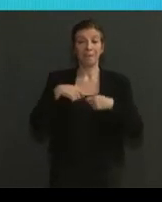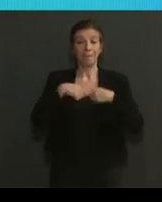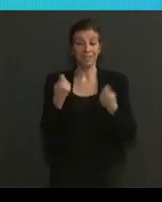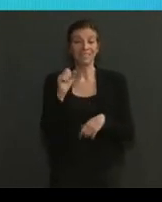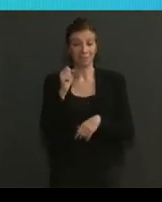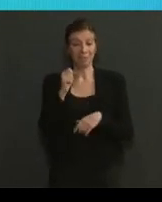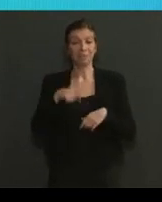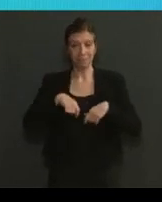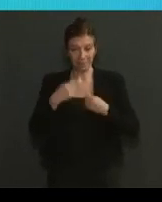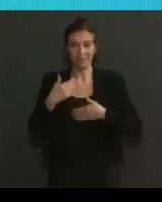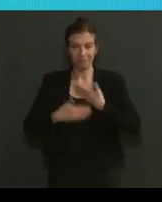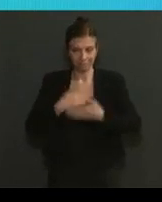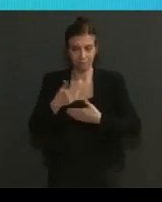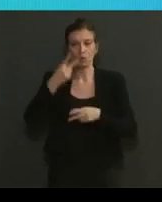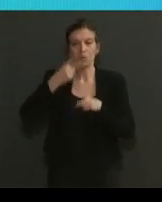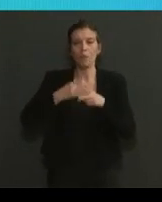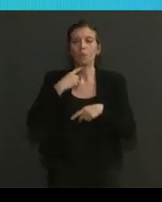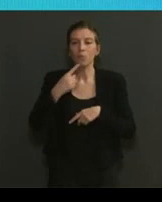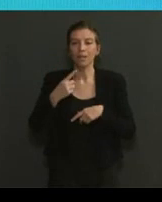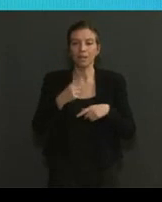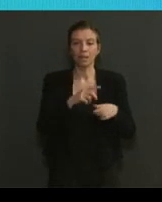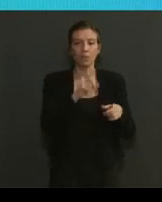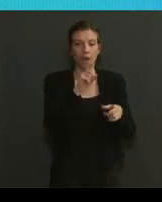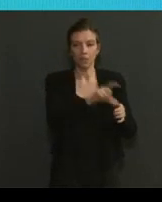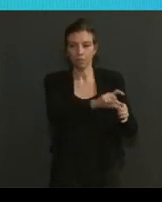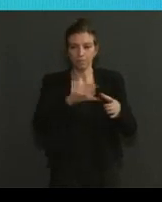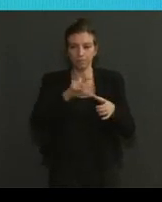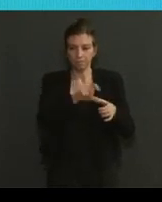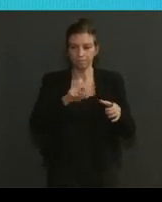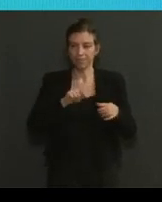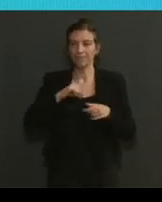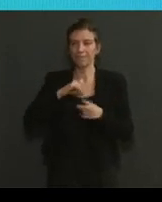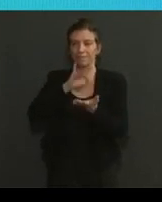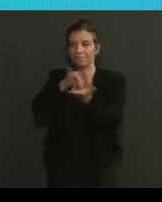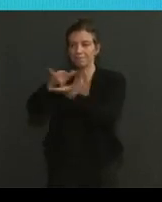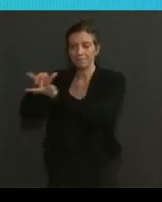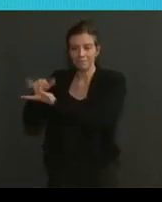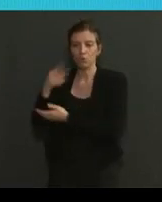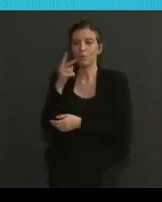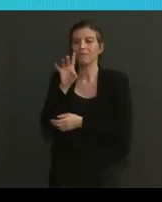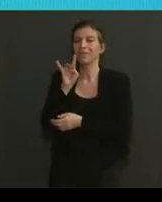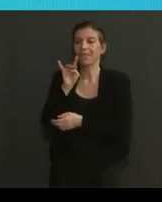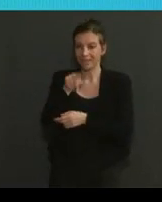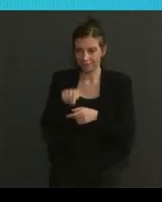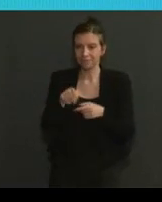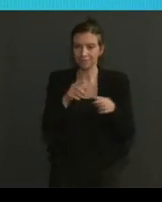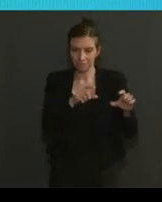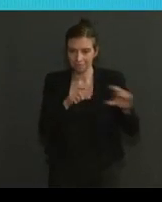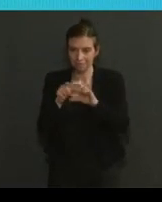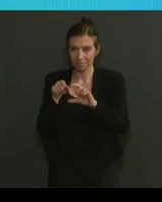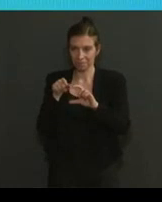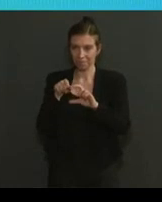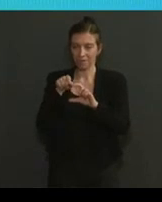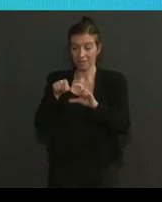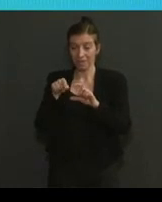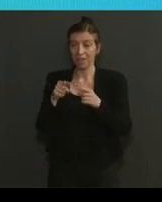42 zuiveringsinstallaties. Het project zal in totaal 2 jaar duren. Dankzij de